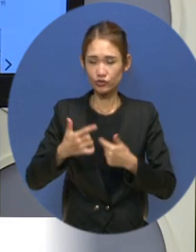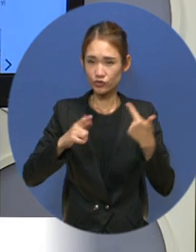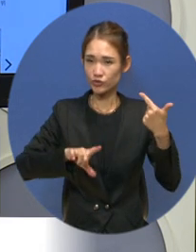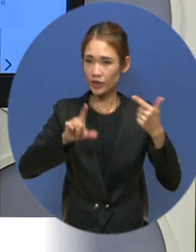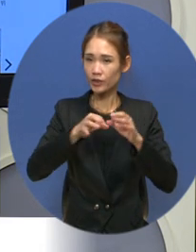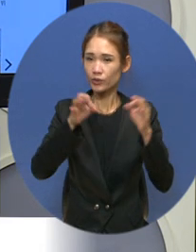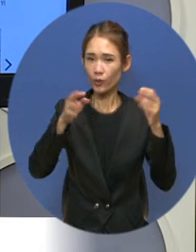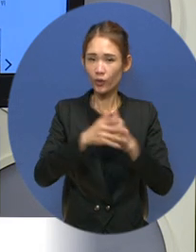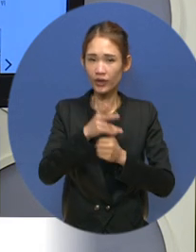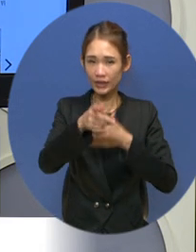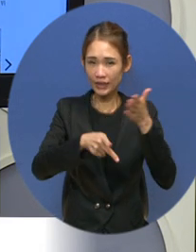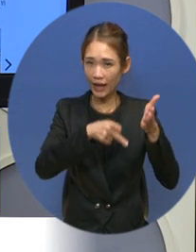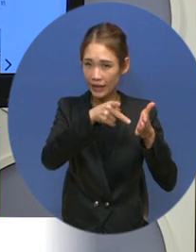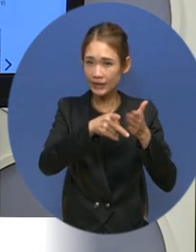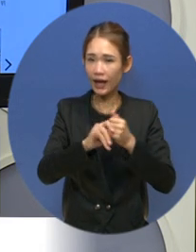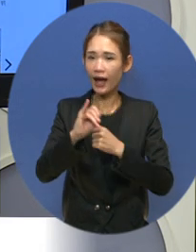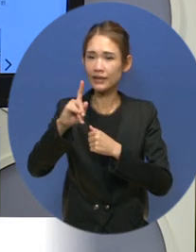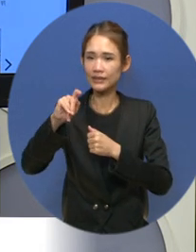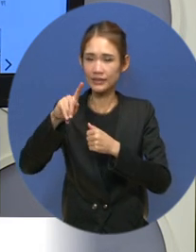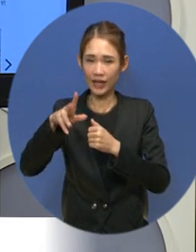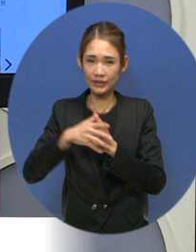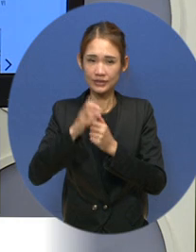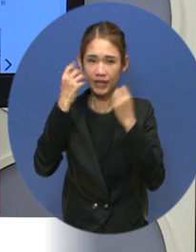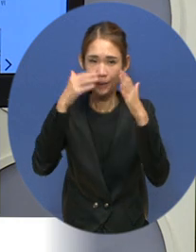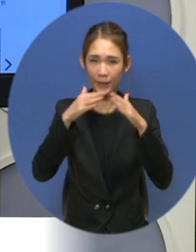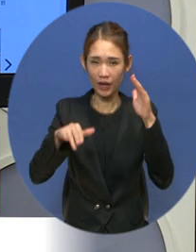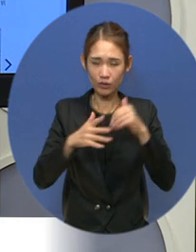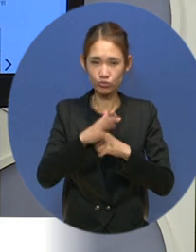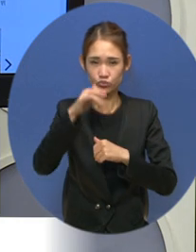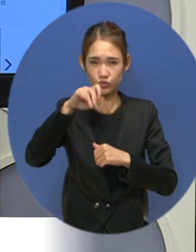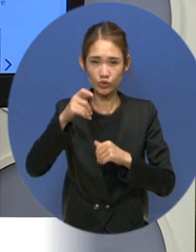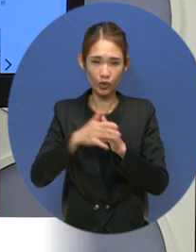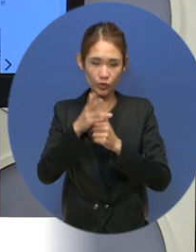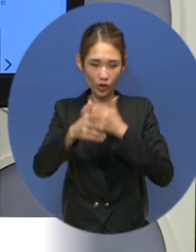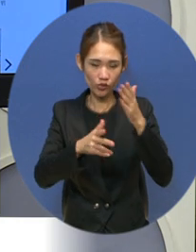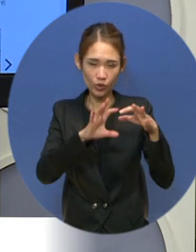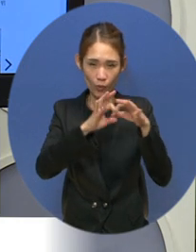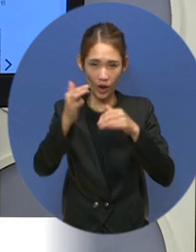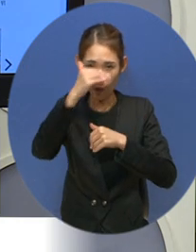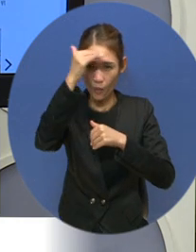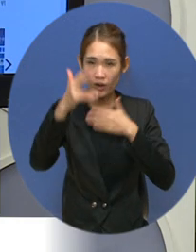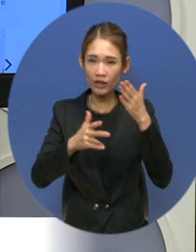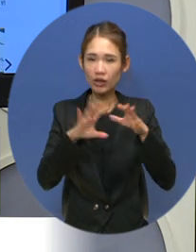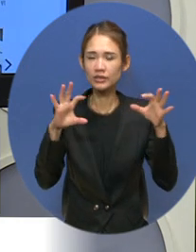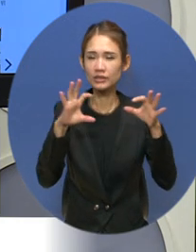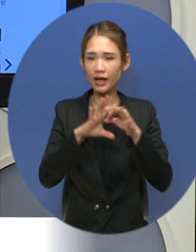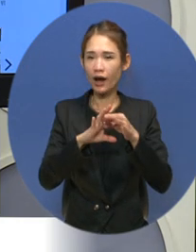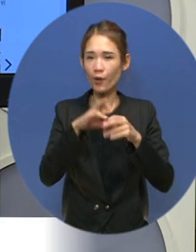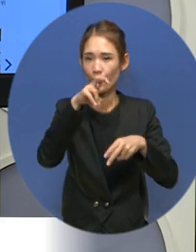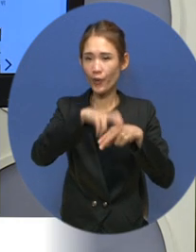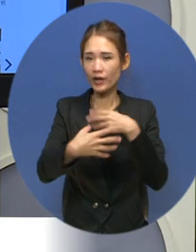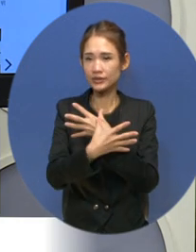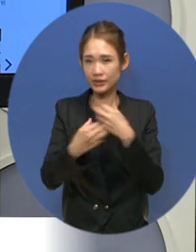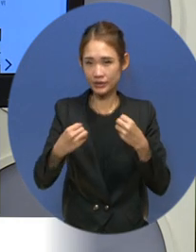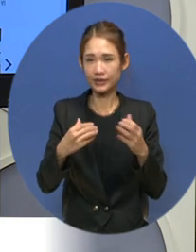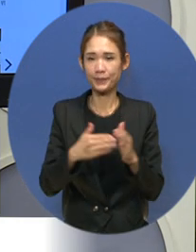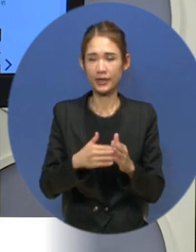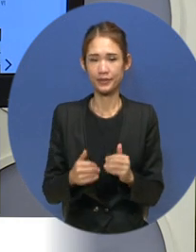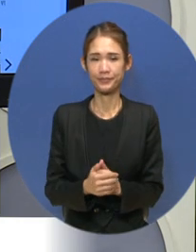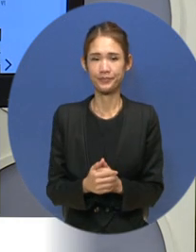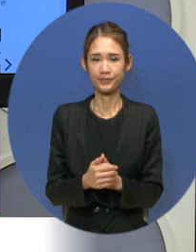ktx itx 생활 무궁화호 열차와 관광 열차 등 의 승차권 입니다